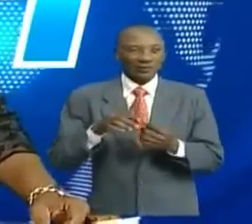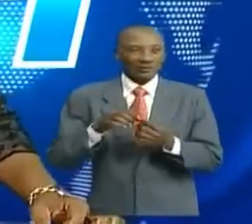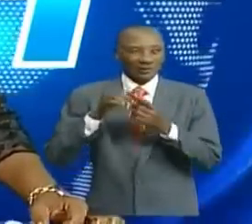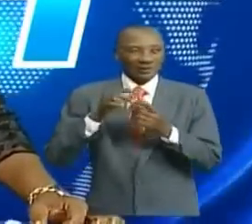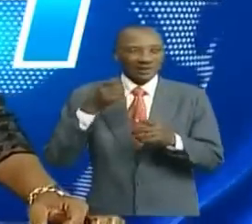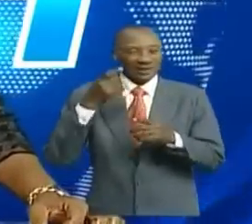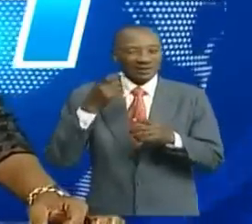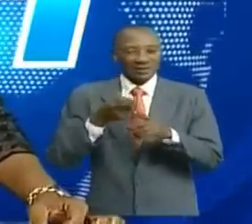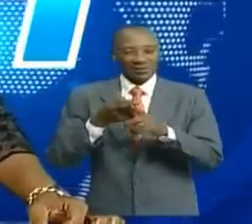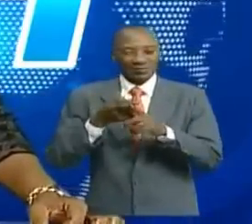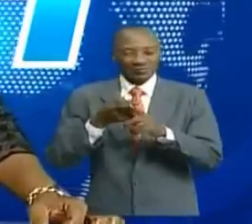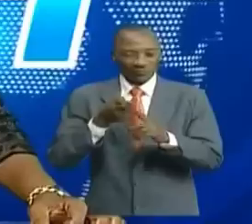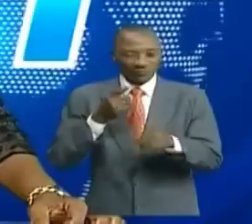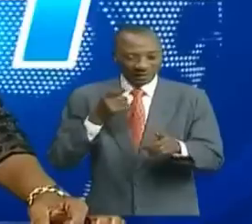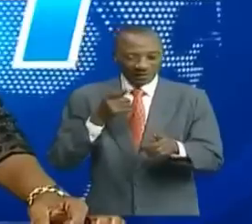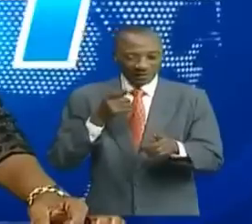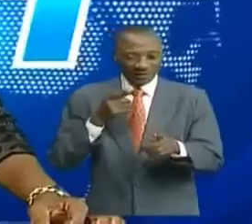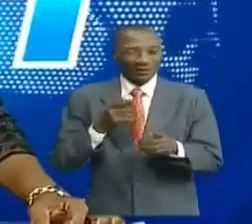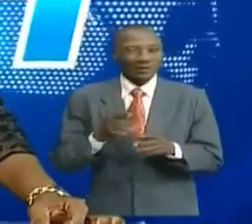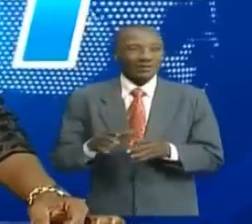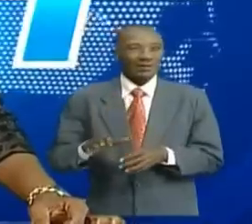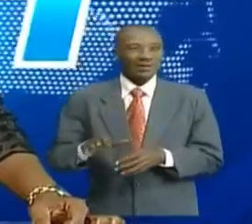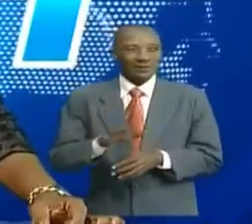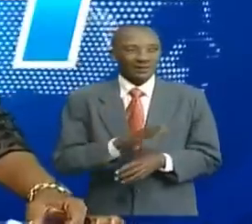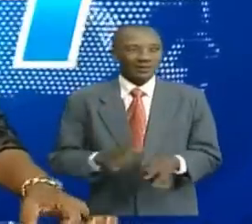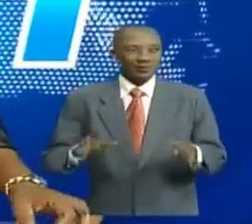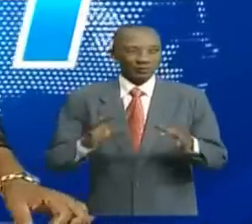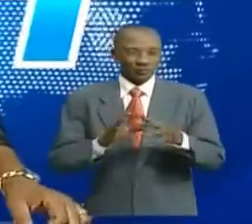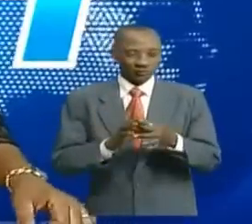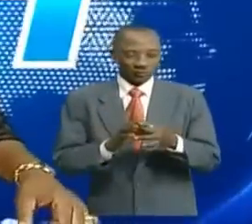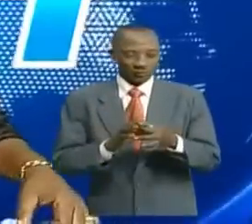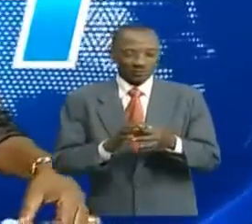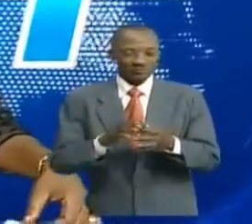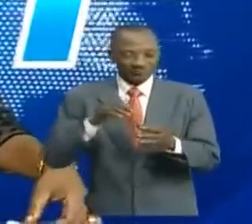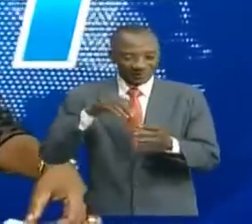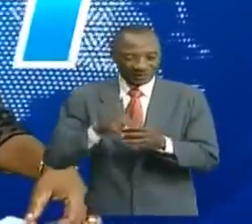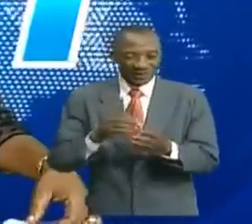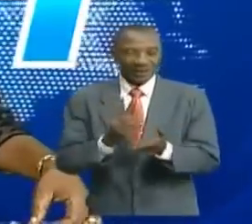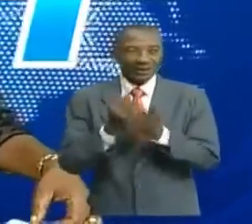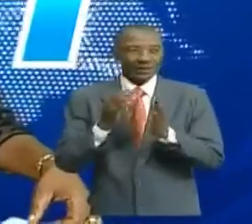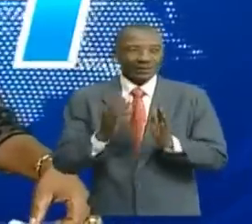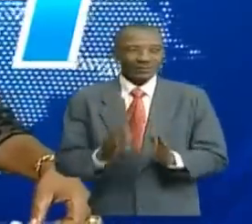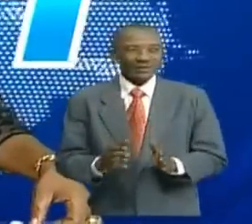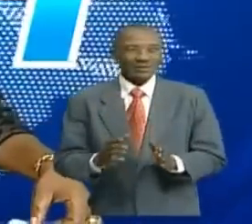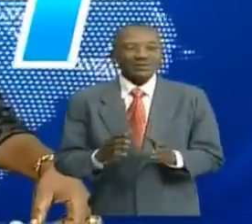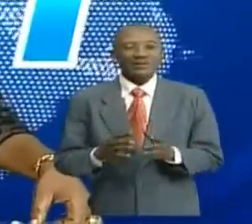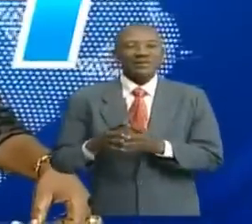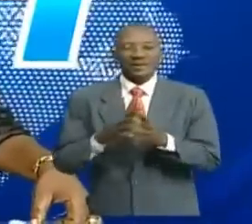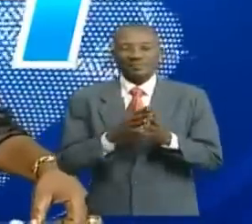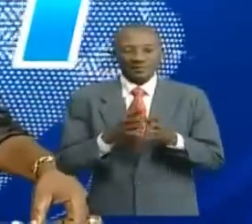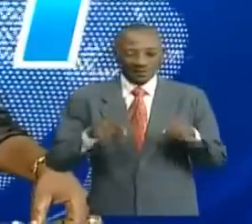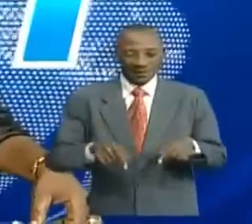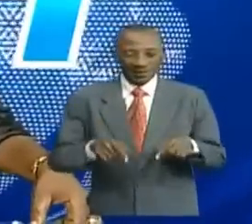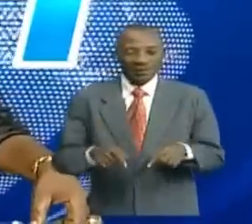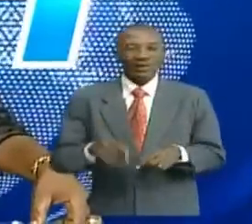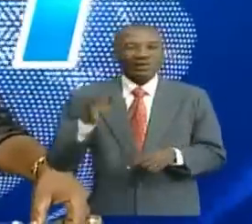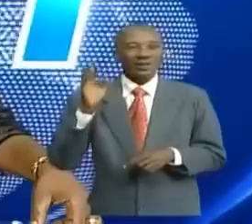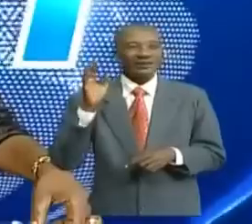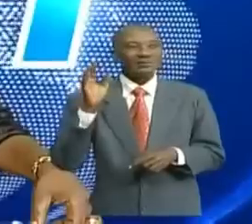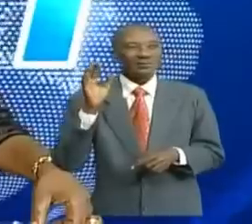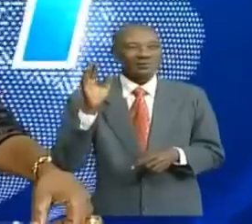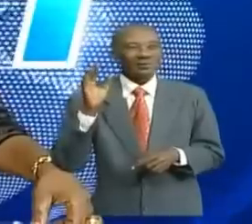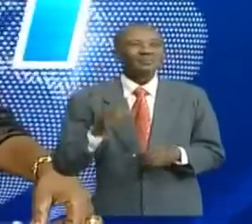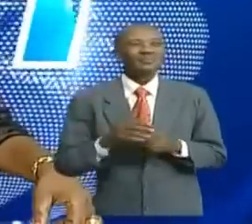sujet échangé avec la chargée d'affaires de l'ambassade des États-Unis à Kinshasa de l'organisation du